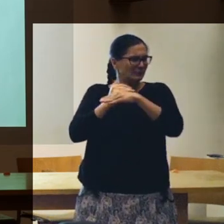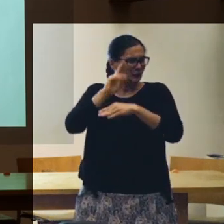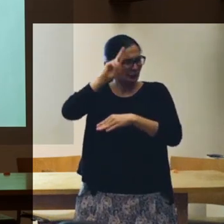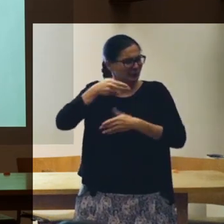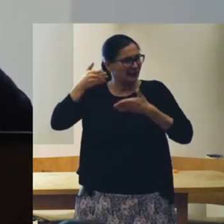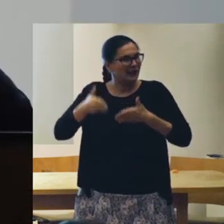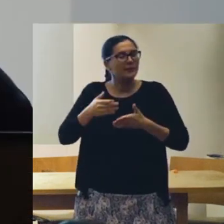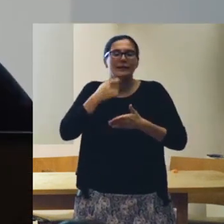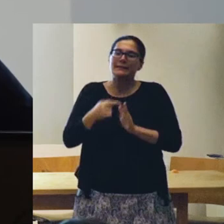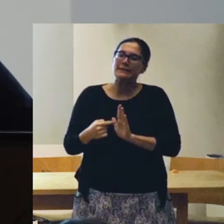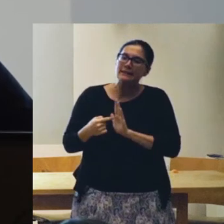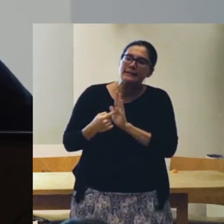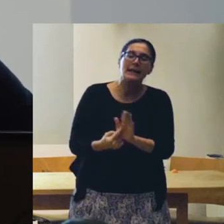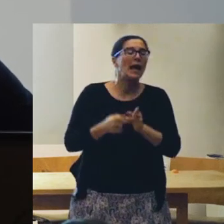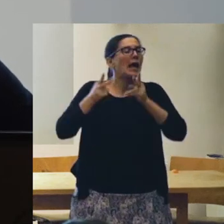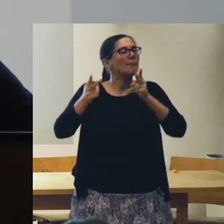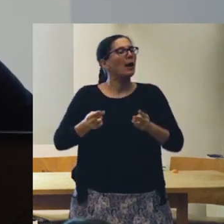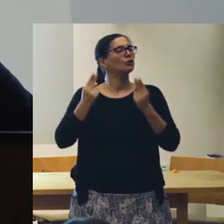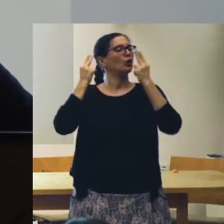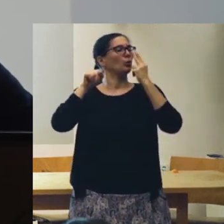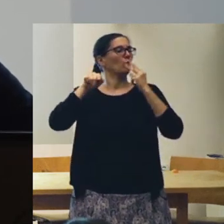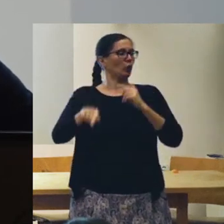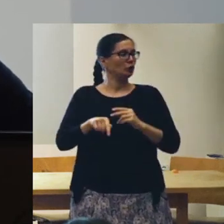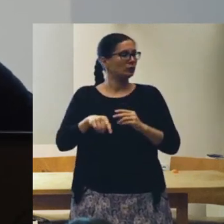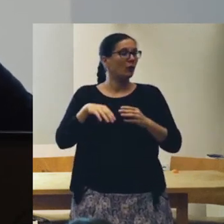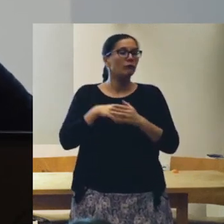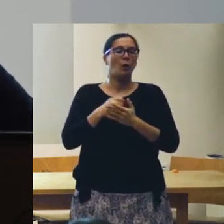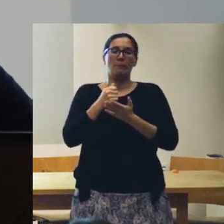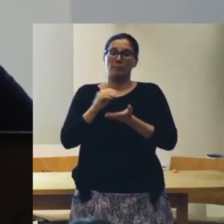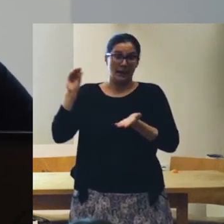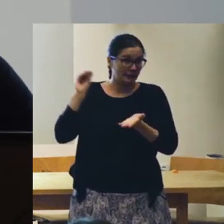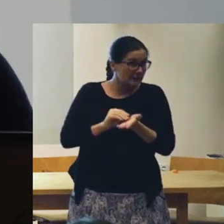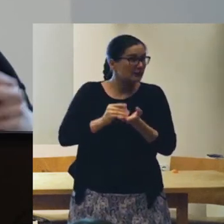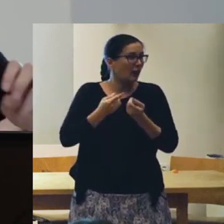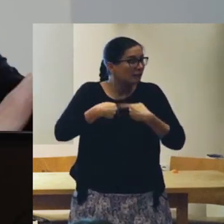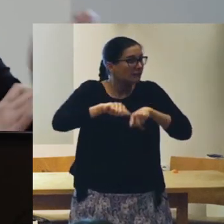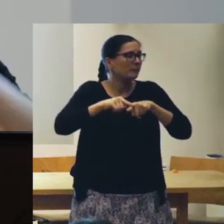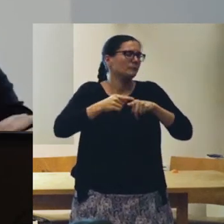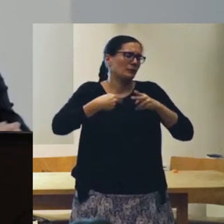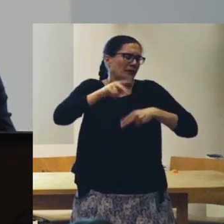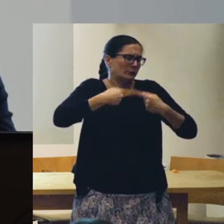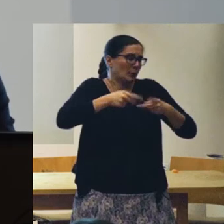tu péči zviditelnit, a to jak symbolicky, tak finančně.